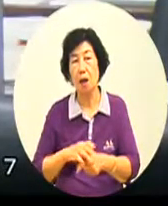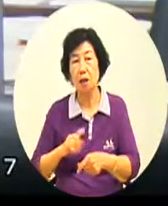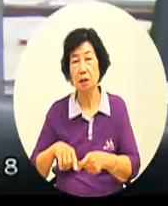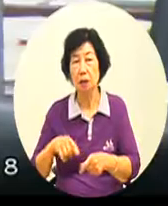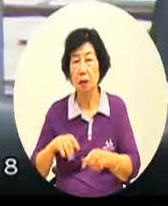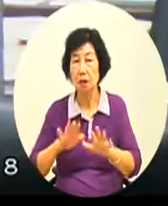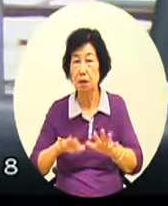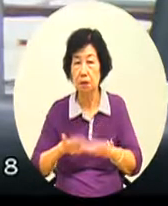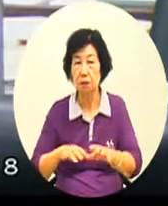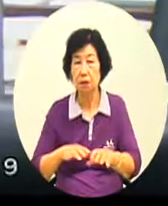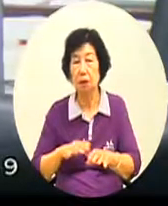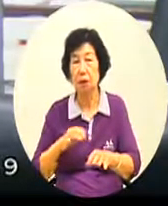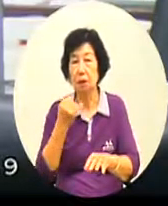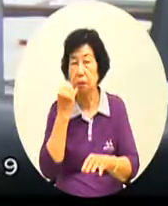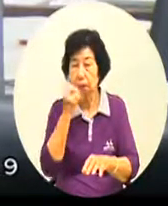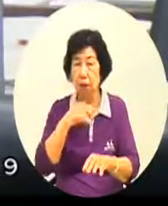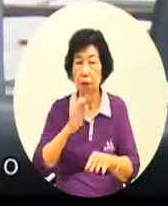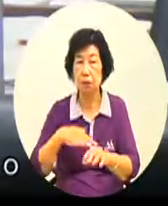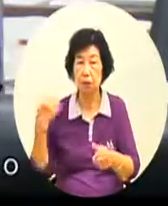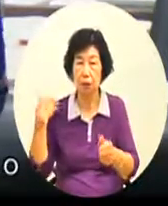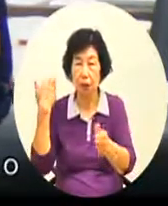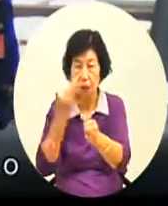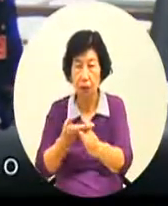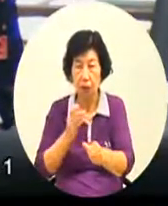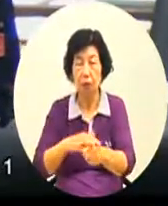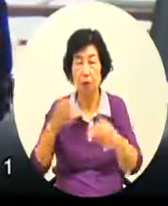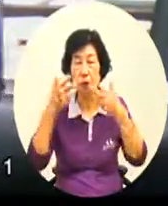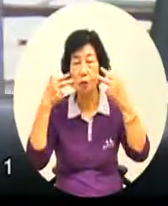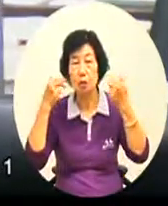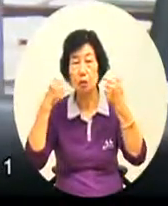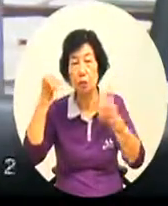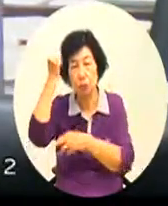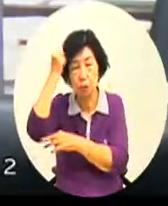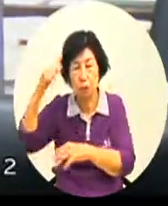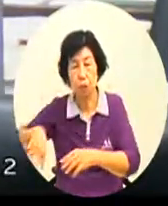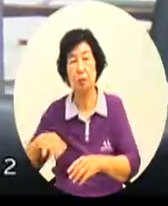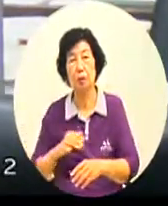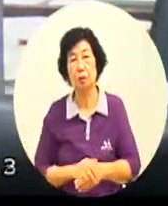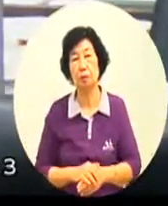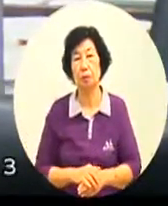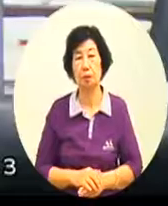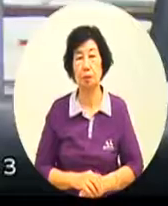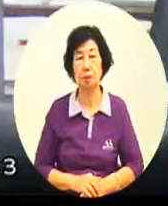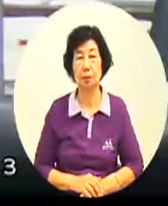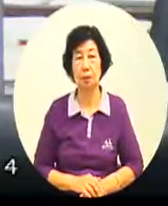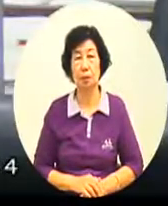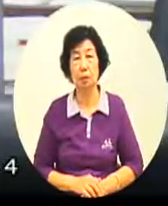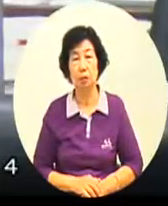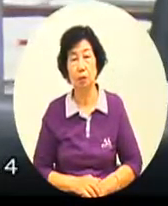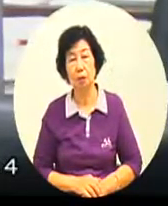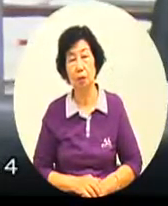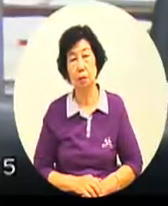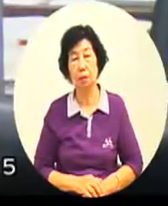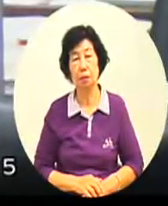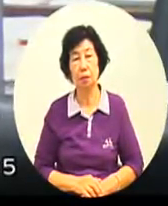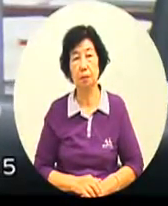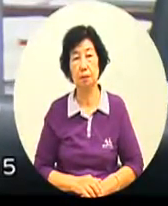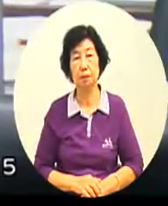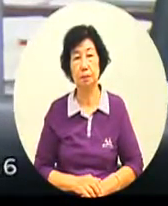拉瓦克部落所有的朋友们？是不是请主委回应一下？ 好，请古仲主委答复。 谢谢主席，谢谢陈议